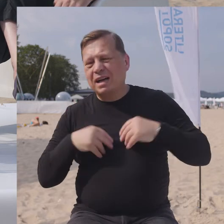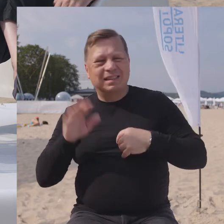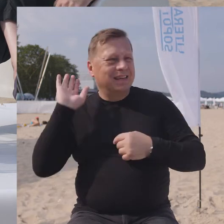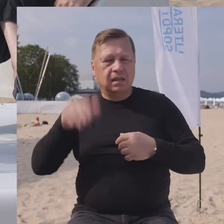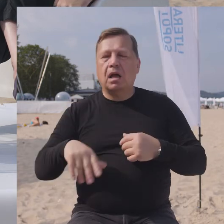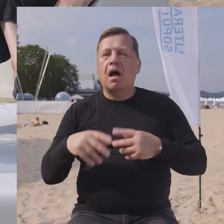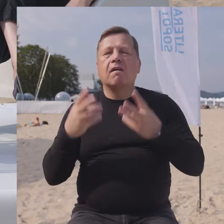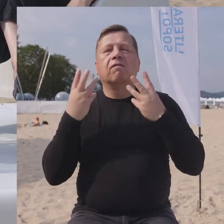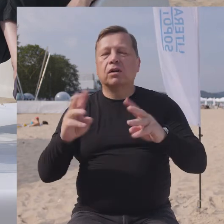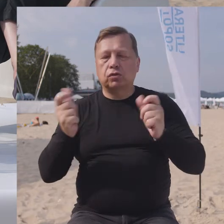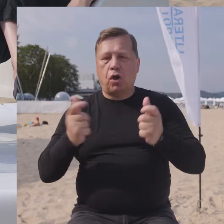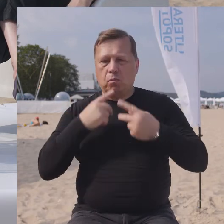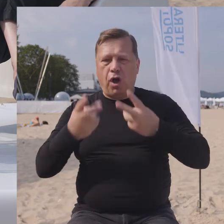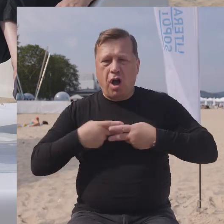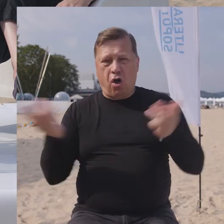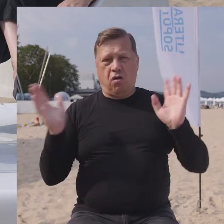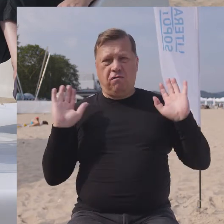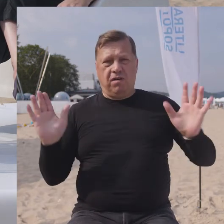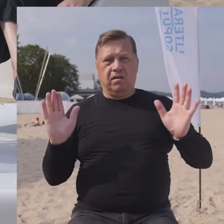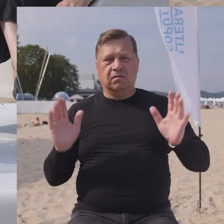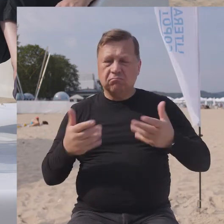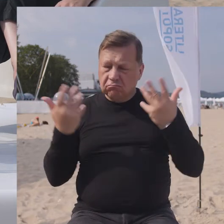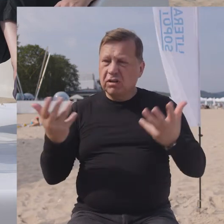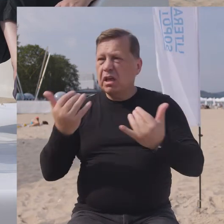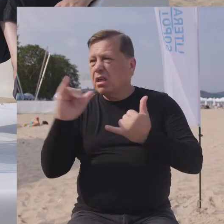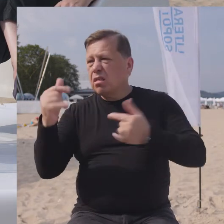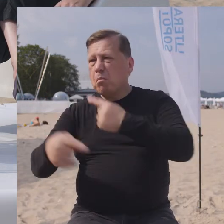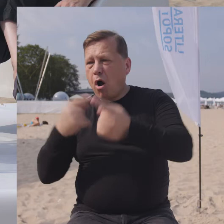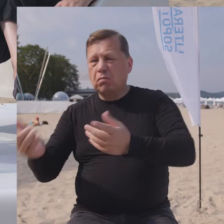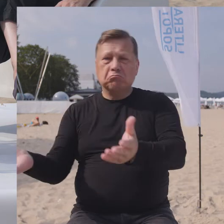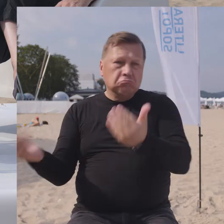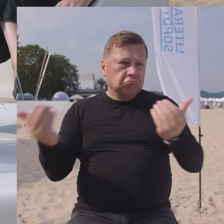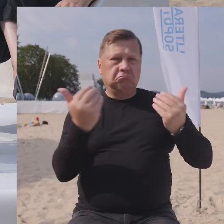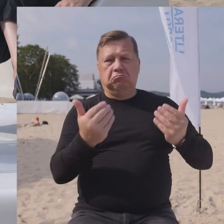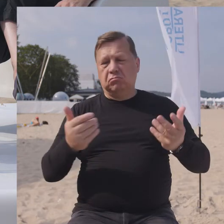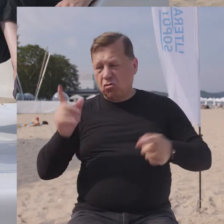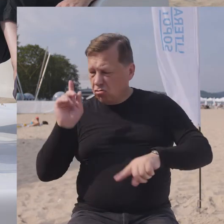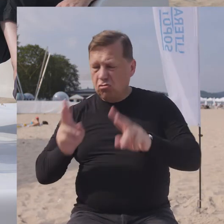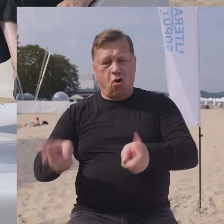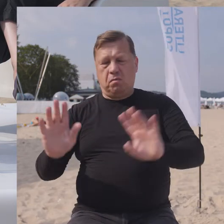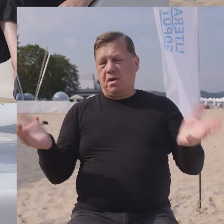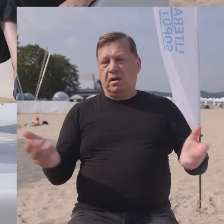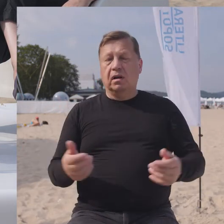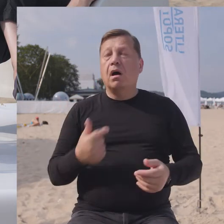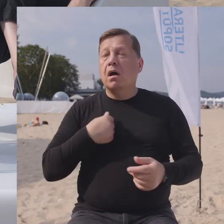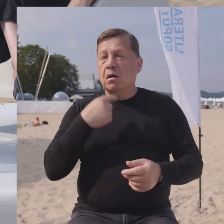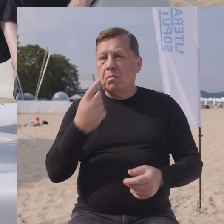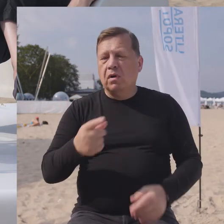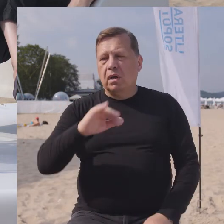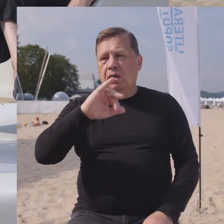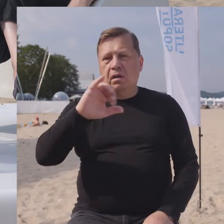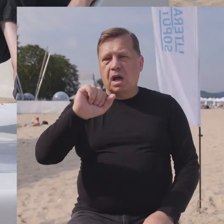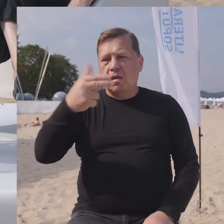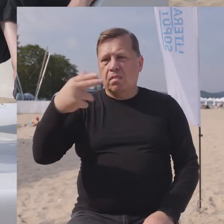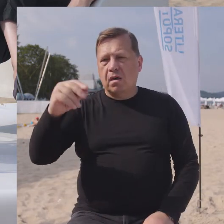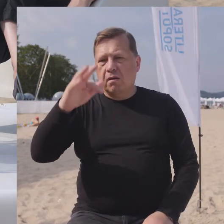być otwartą też, otwartym na inne pokolenia. W tym sensie zawsze imponuje mi na przykład Jane Fonda,